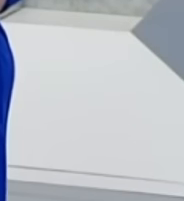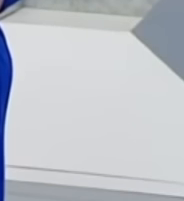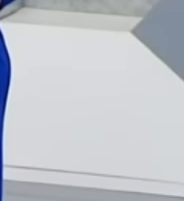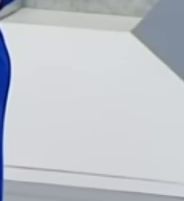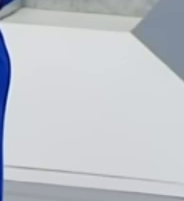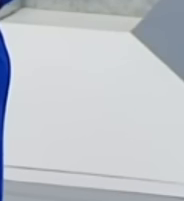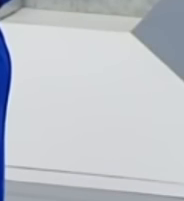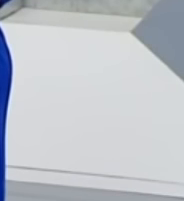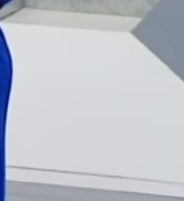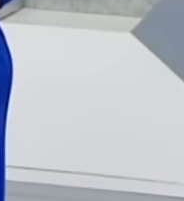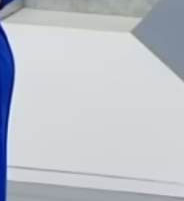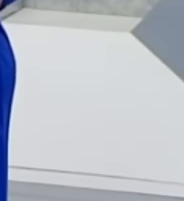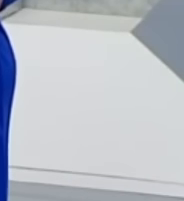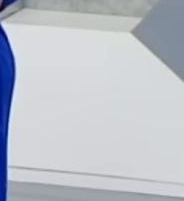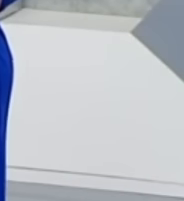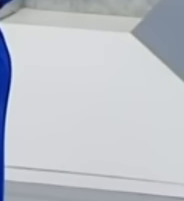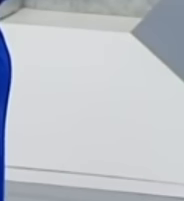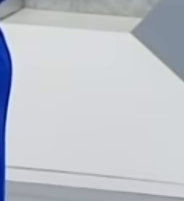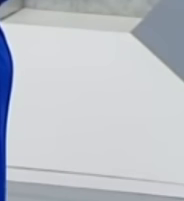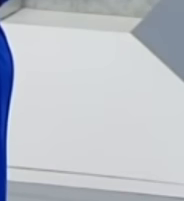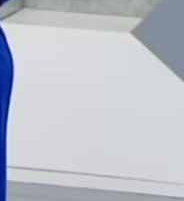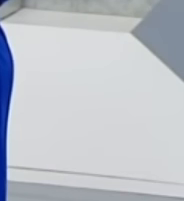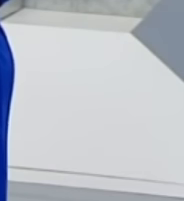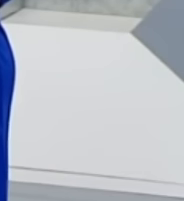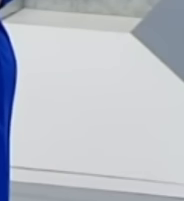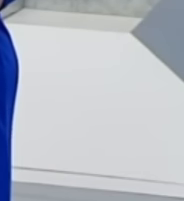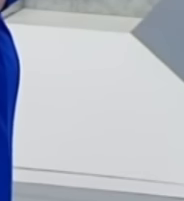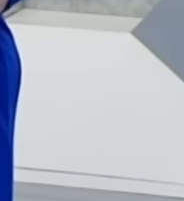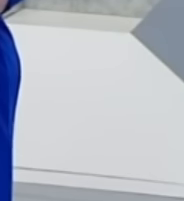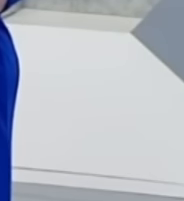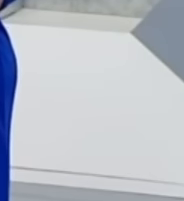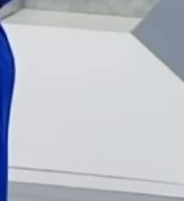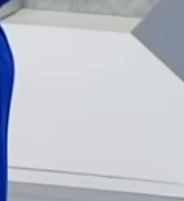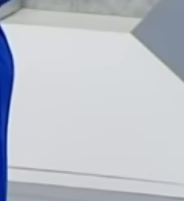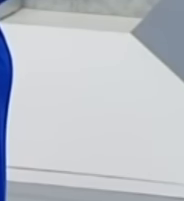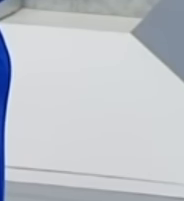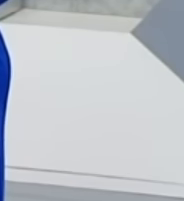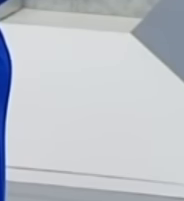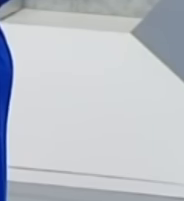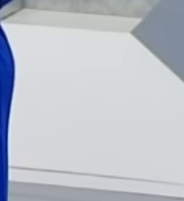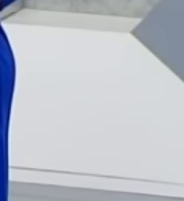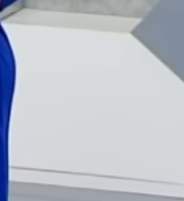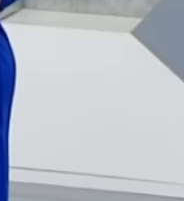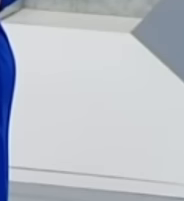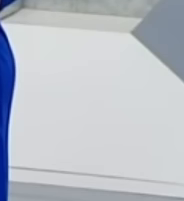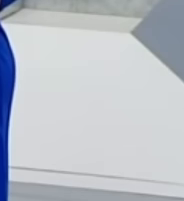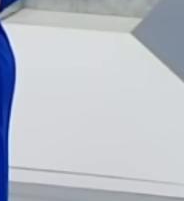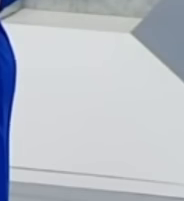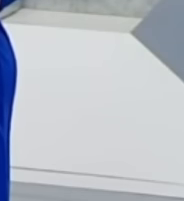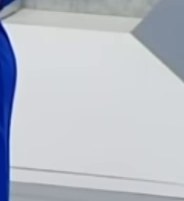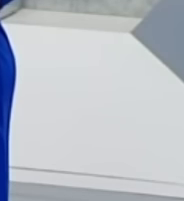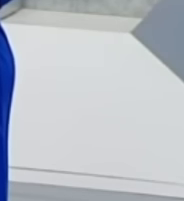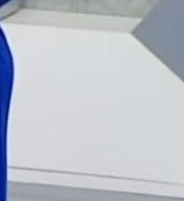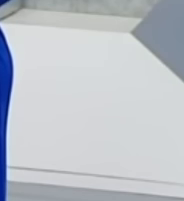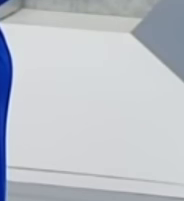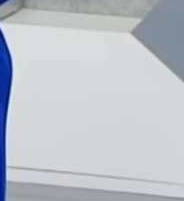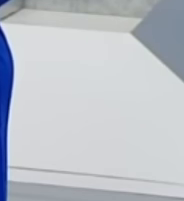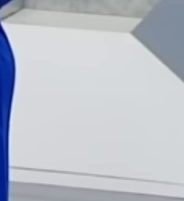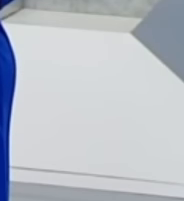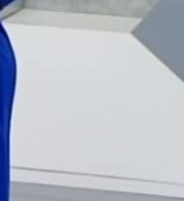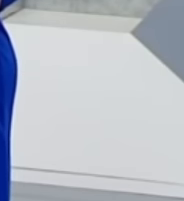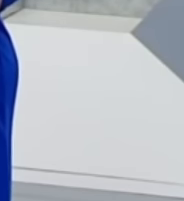Kapuso, para sa mga maiinit na balita, mag-subscribe sa GMA Integrated News sa YouTube. Sa mga kapuso naman abroad, subaybayan nyo kami sa